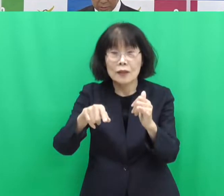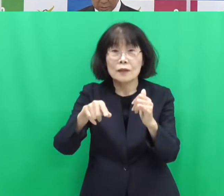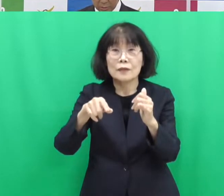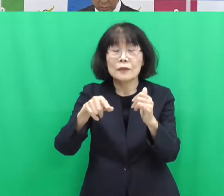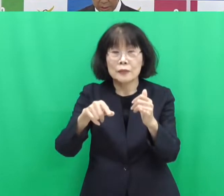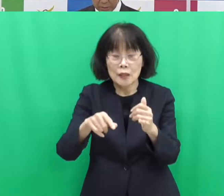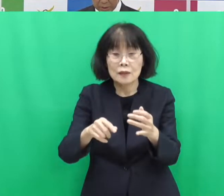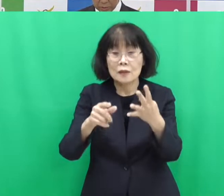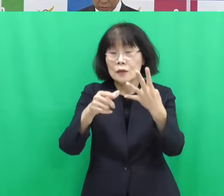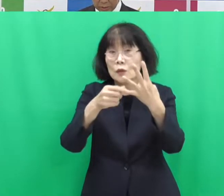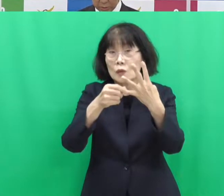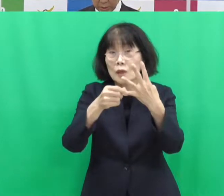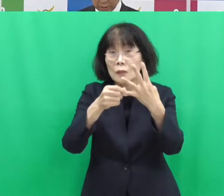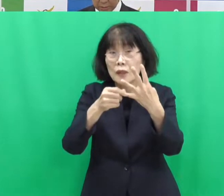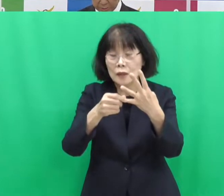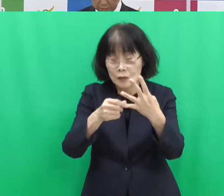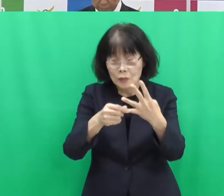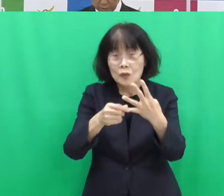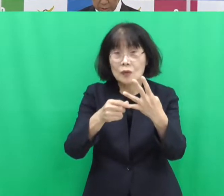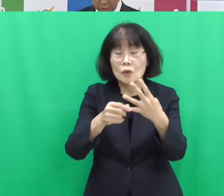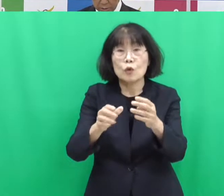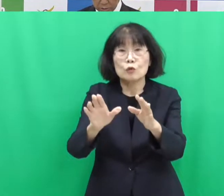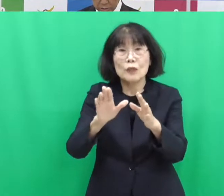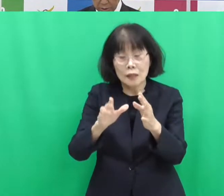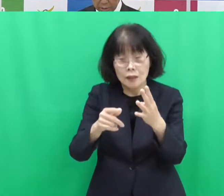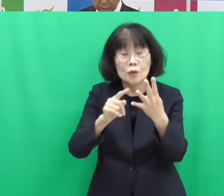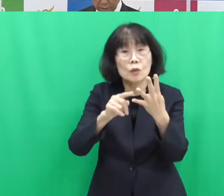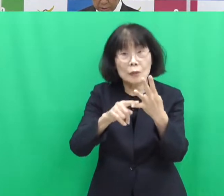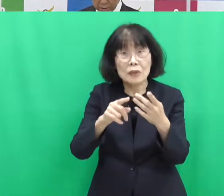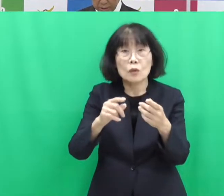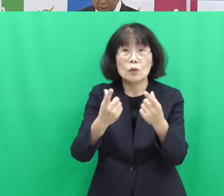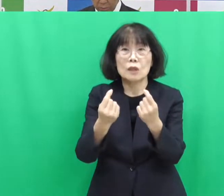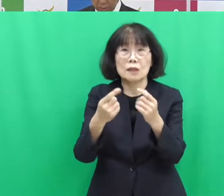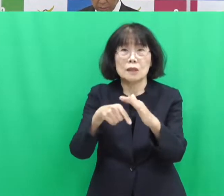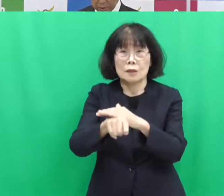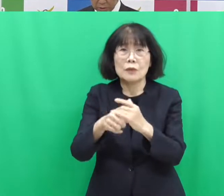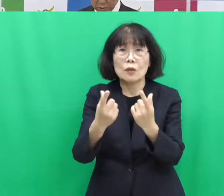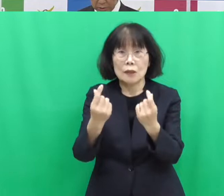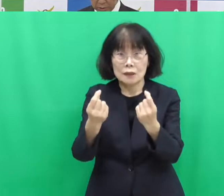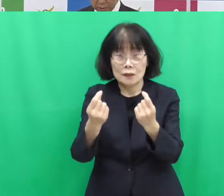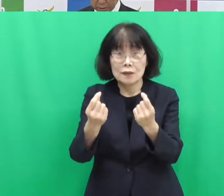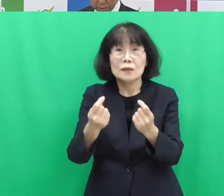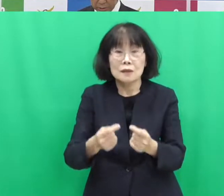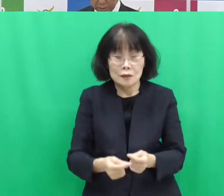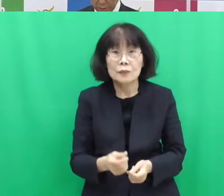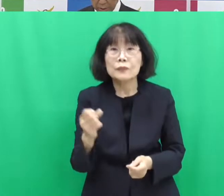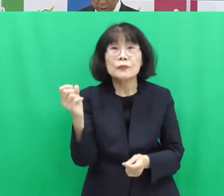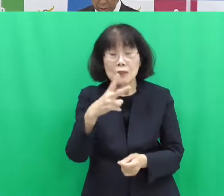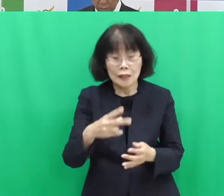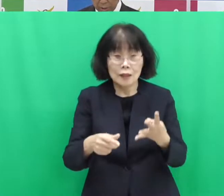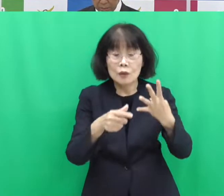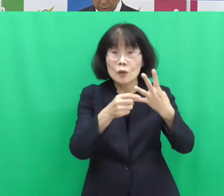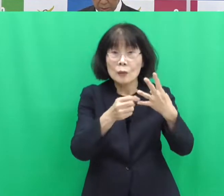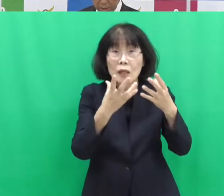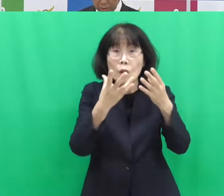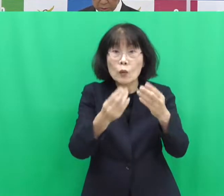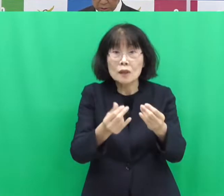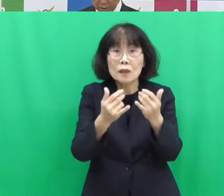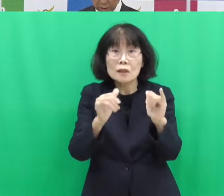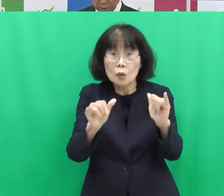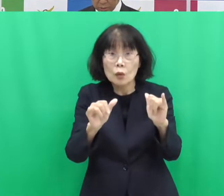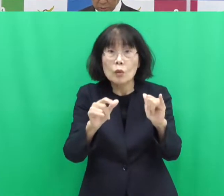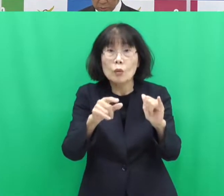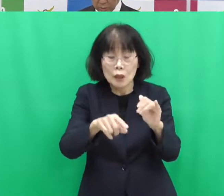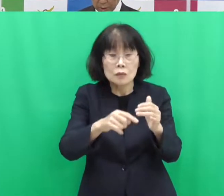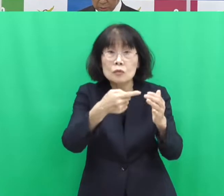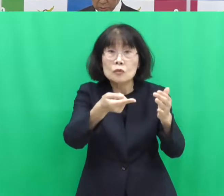が4回目接種の対象でなかった方、従来型ワクチンで4回目接種を受けた方については4回目5回目の接種